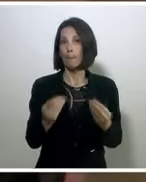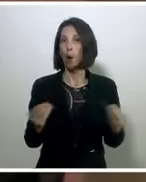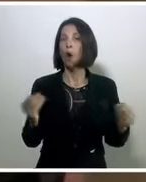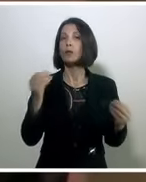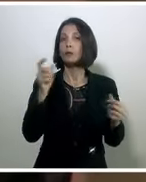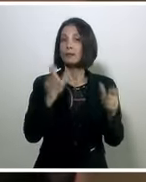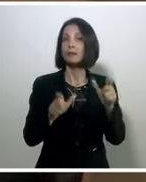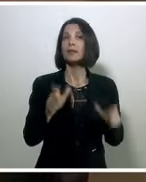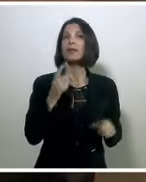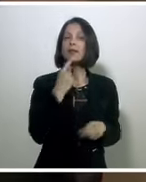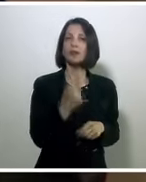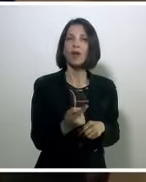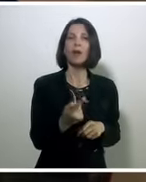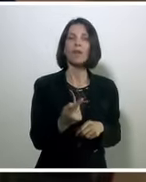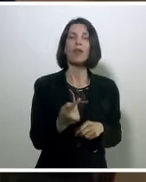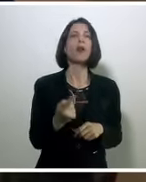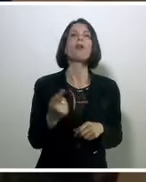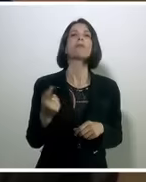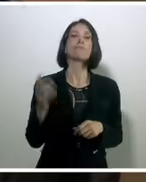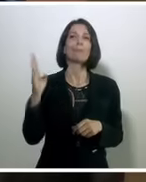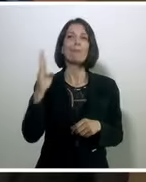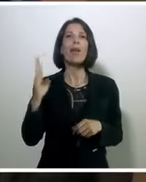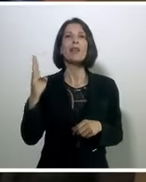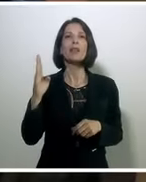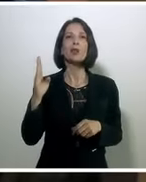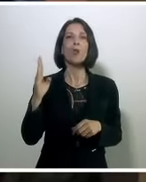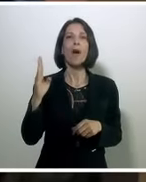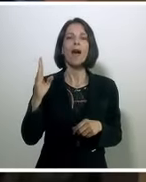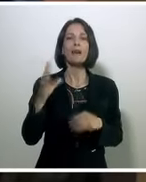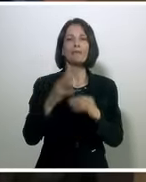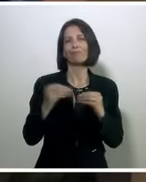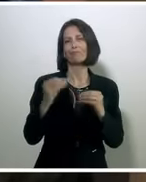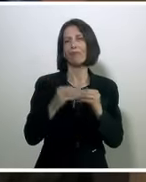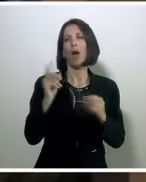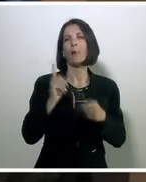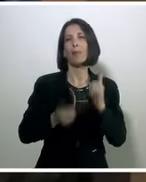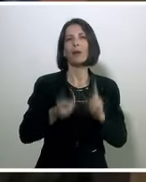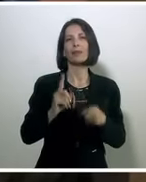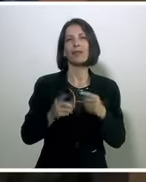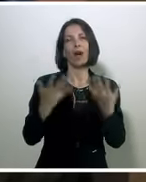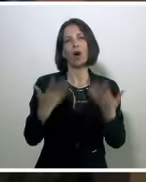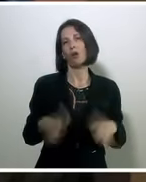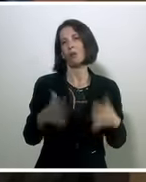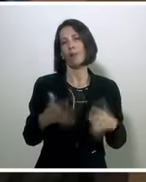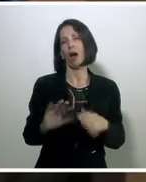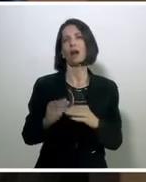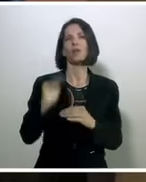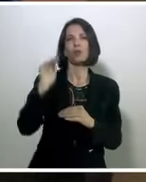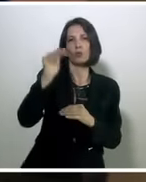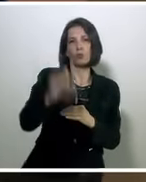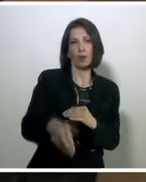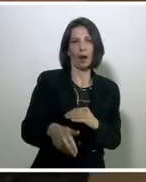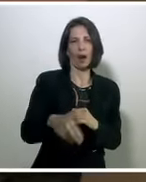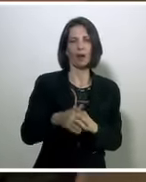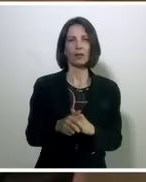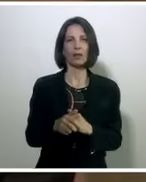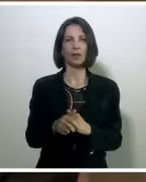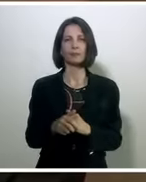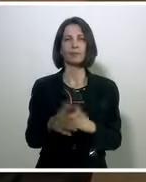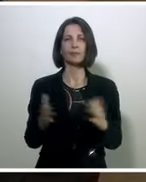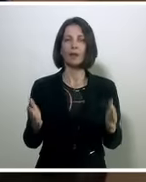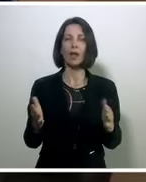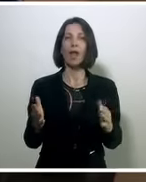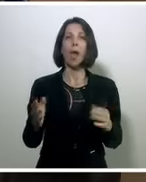modo di fare politico ormai superato della modernità e anche all'interno del suo partito alcuni dirigenti lo